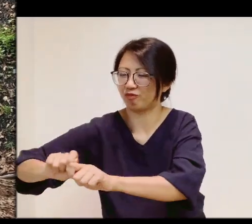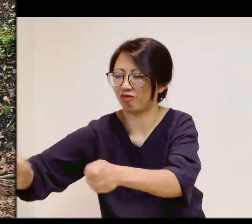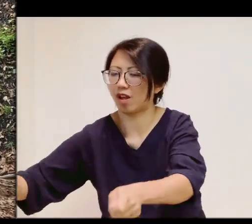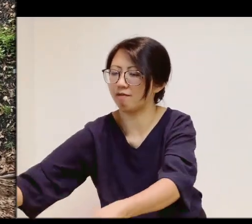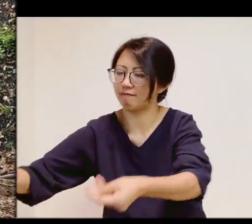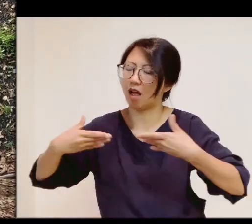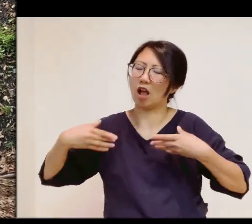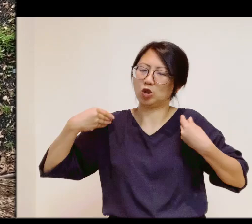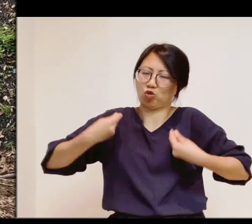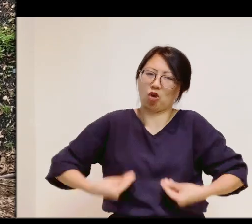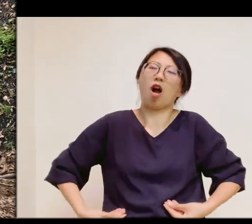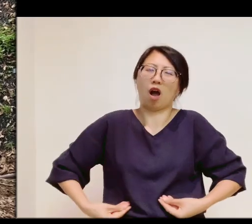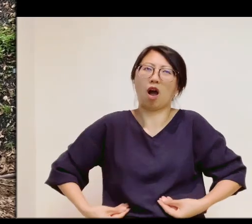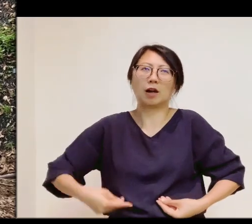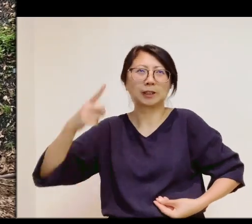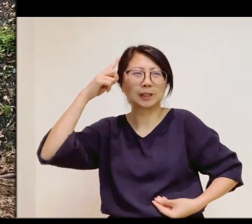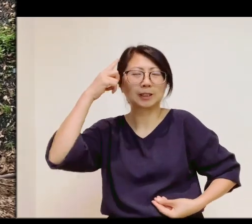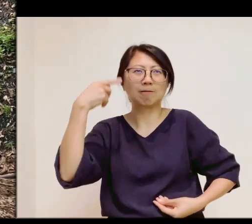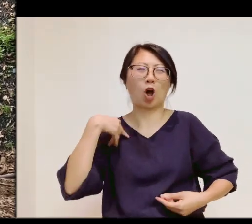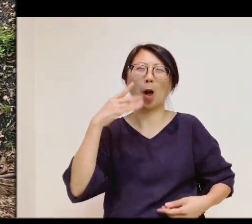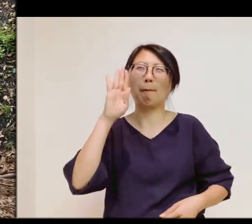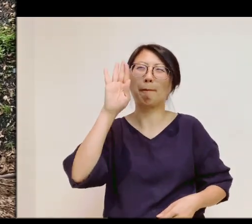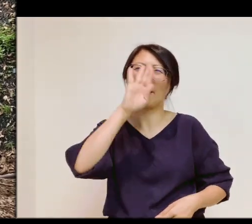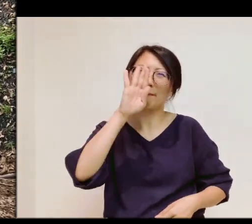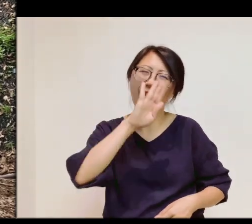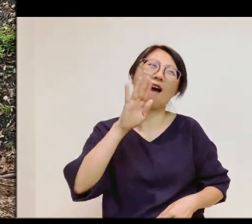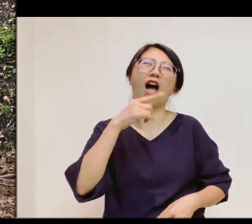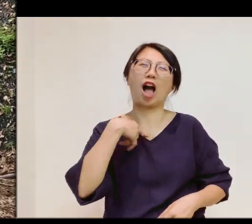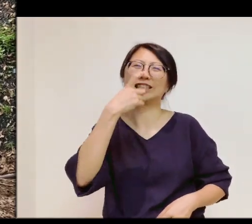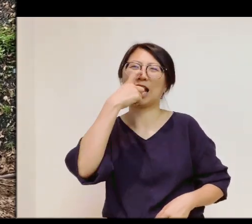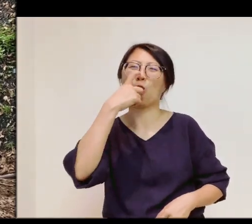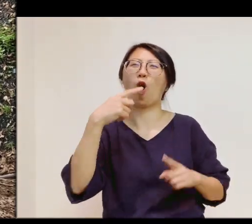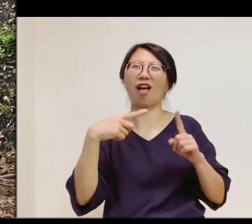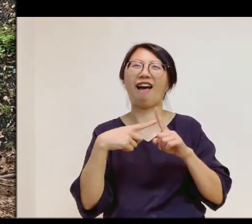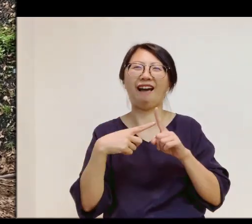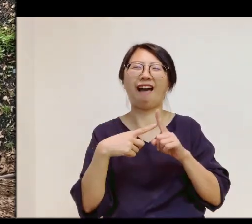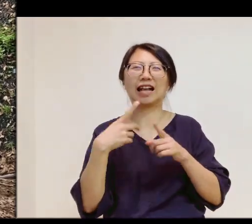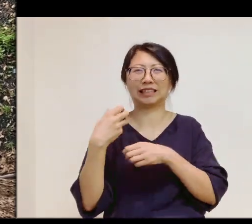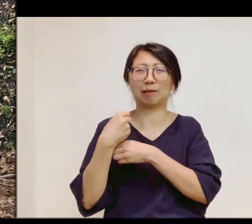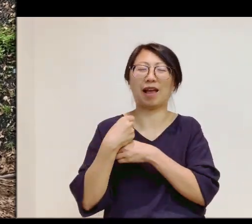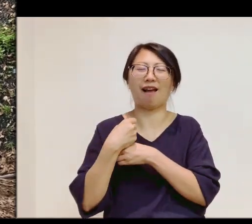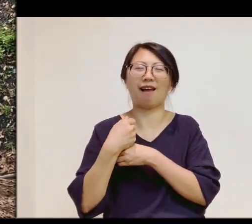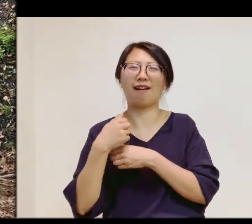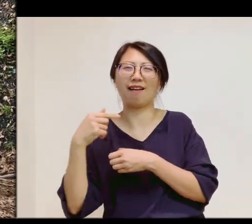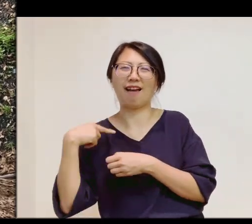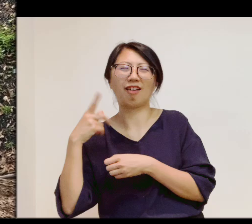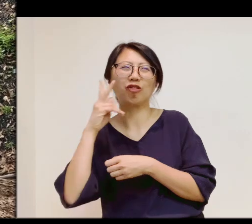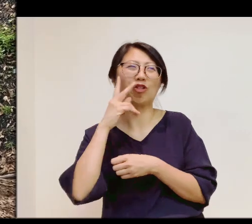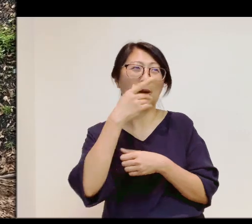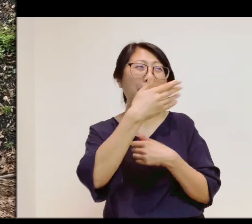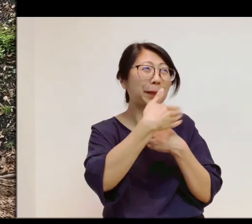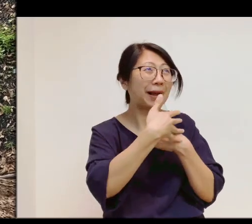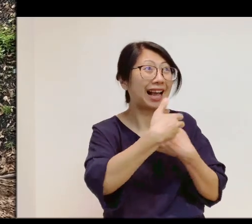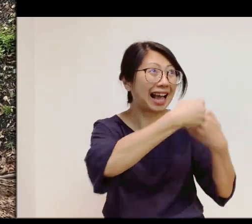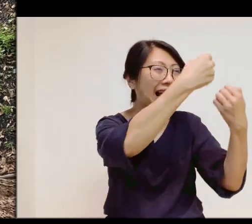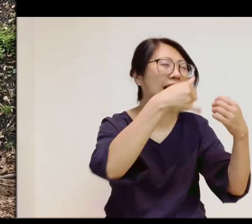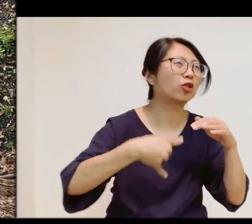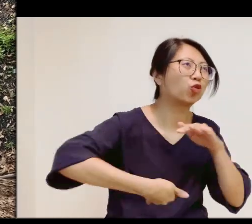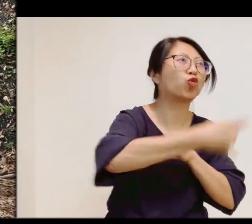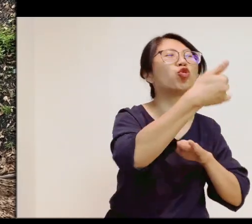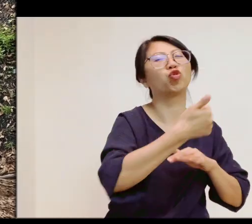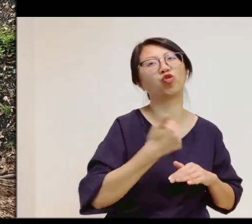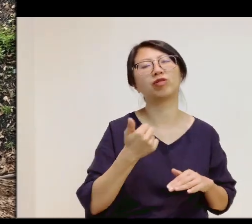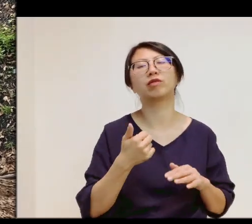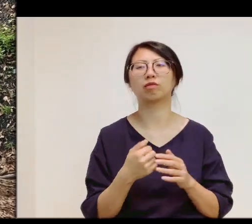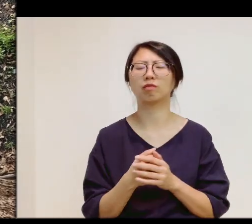咧除一個士兵嘅衫嘅時候，佢突然間就停咗落嚟。佢話呢個士兵，呢、這個英國嘅士兵，係對抗呢